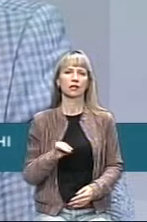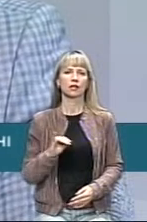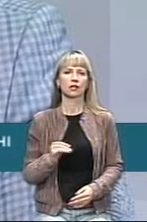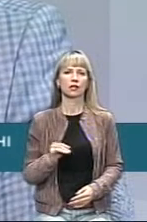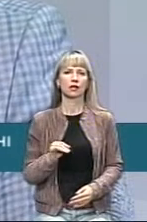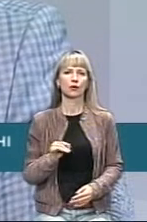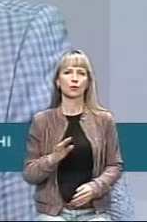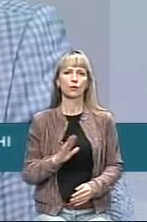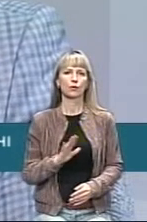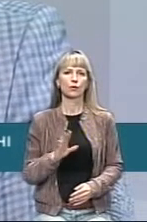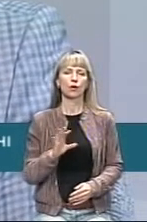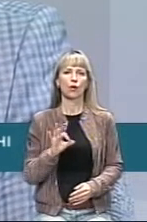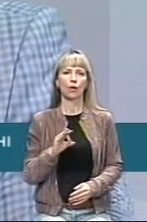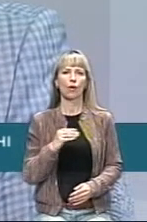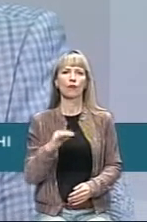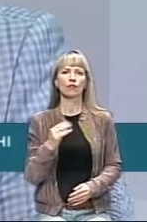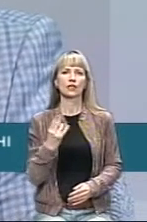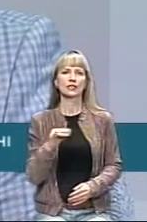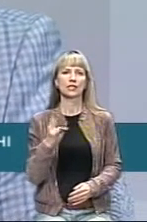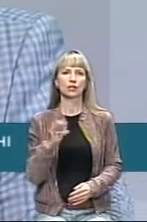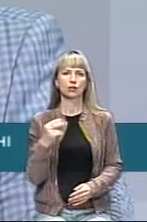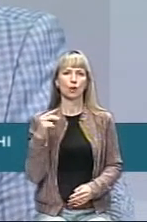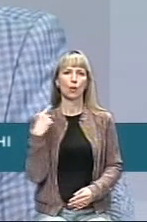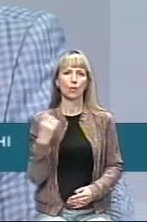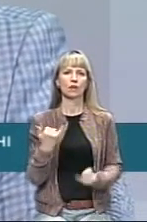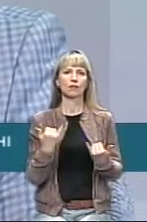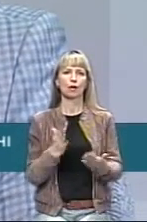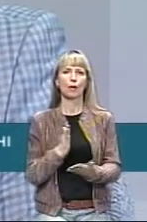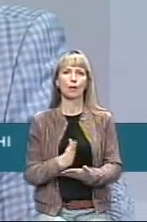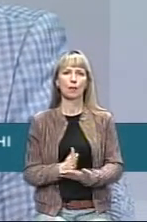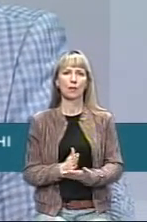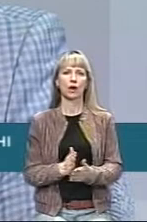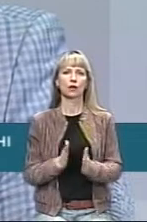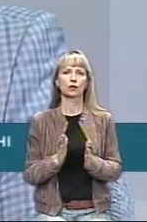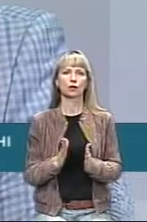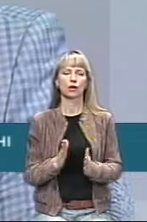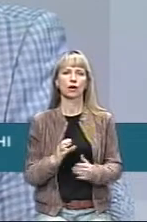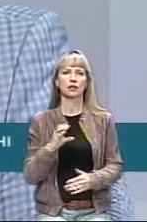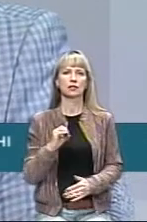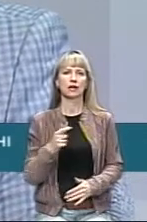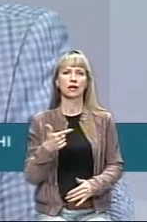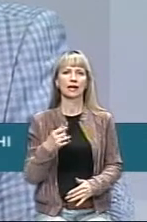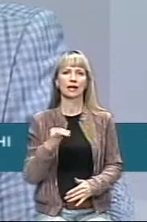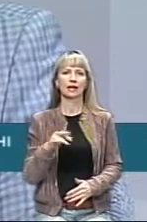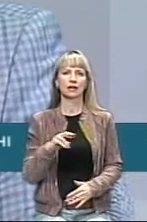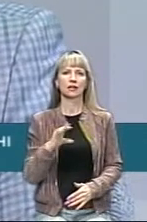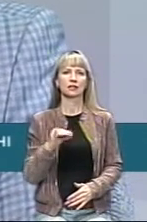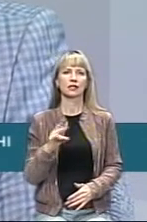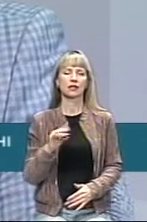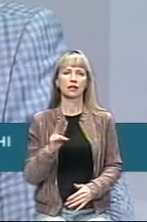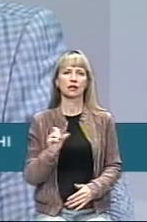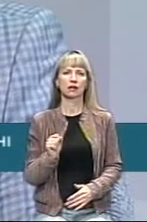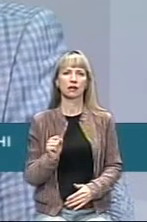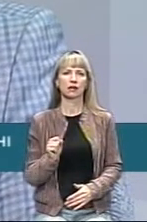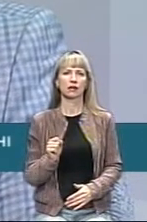ну, і тому офіційно Запорізька область на сьогодні має лише Сергія Синенка. Що там є